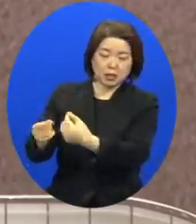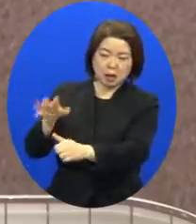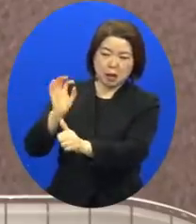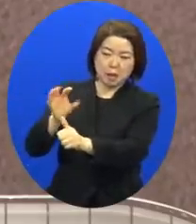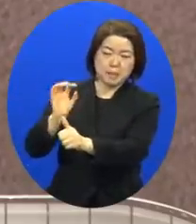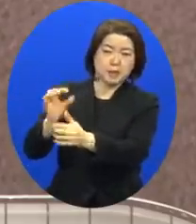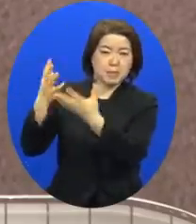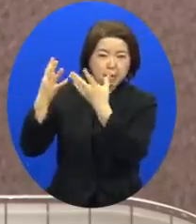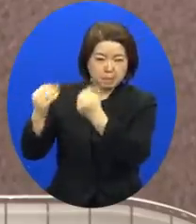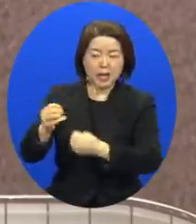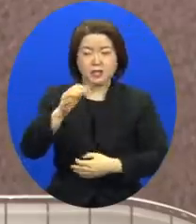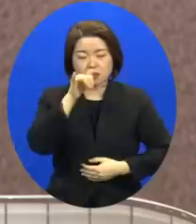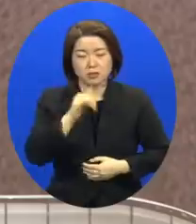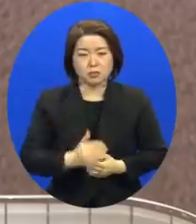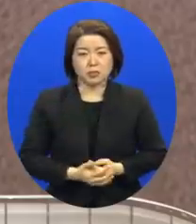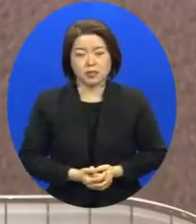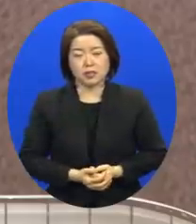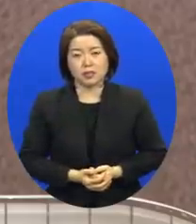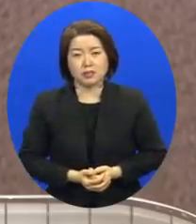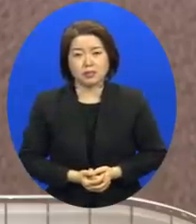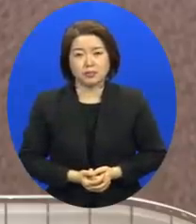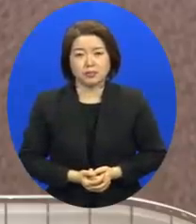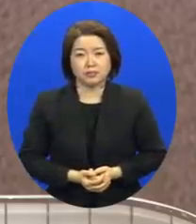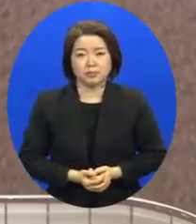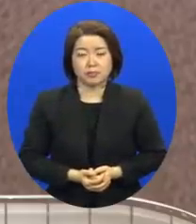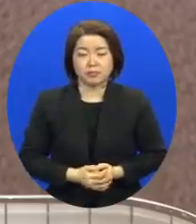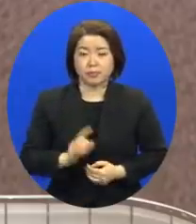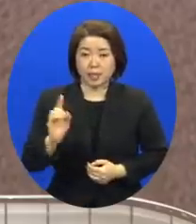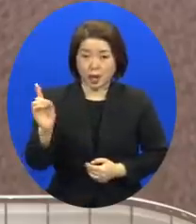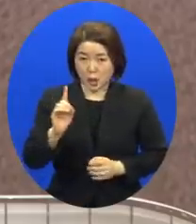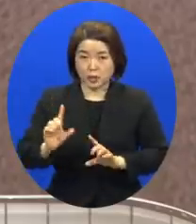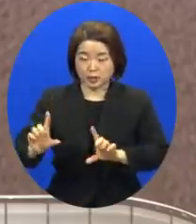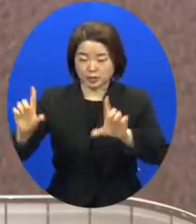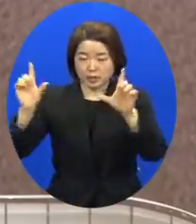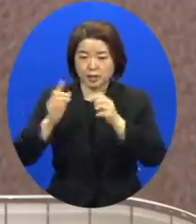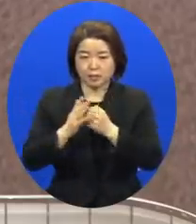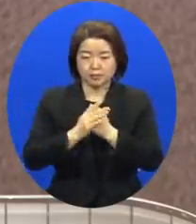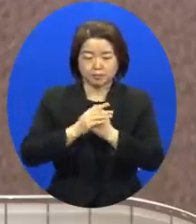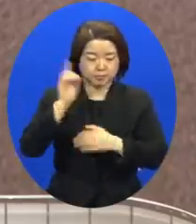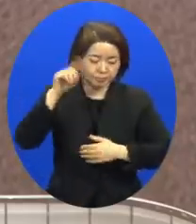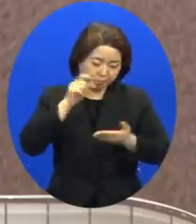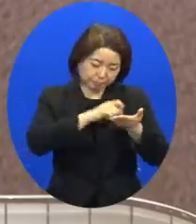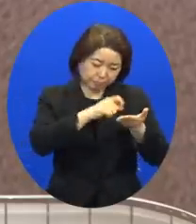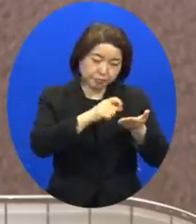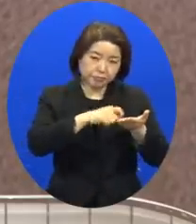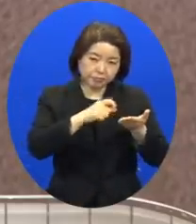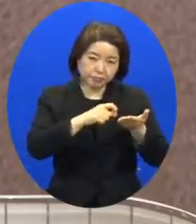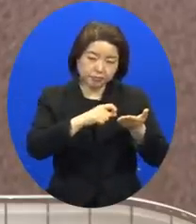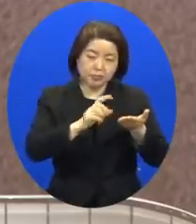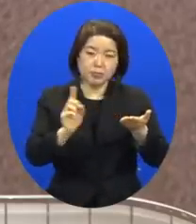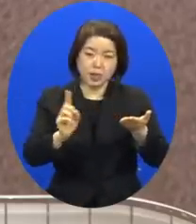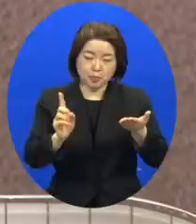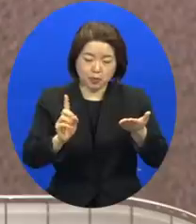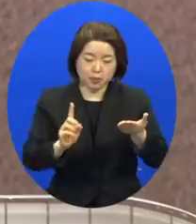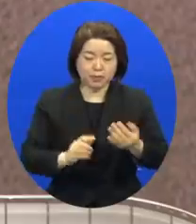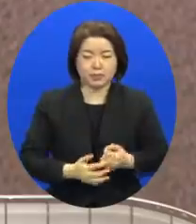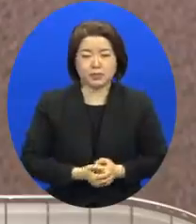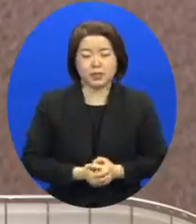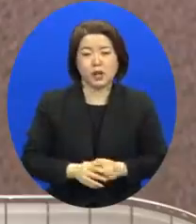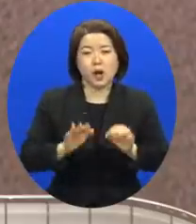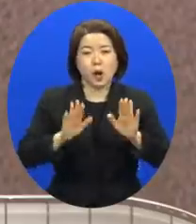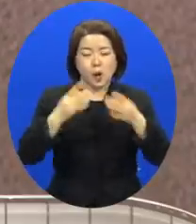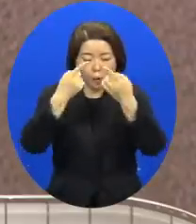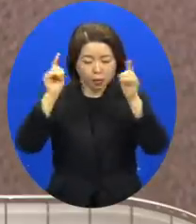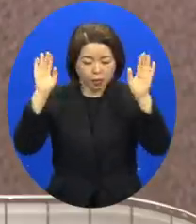빠르게 굉장히 강했습니다 어느날 일기에 목사님이 이렇게 쓰셨습니다 오늘